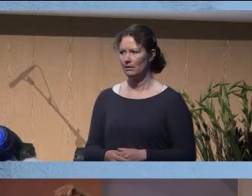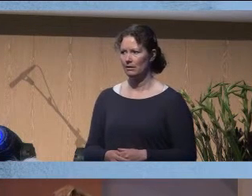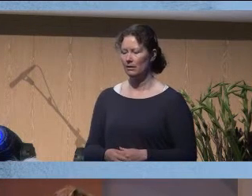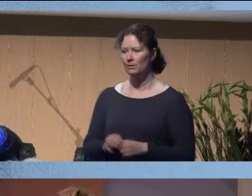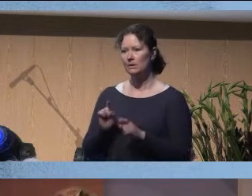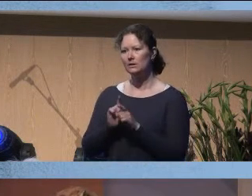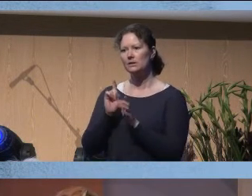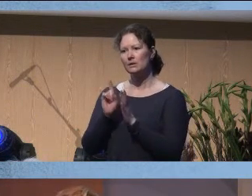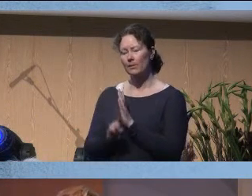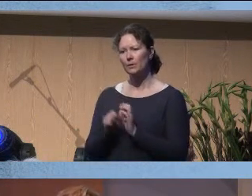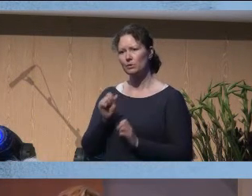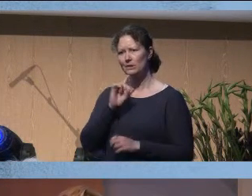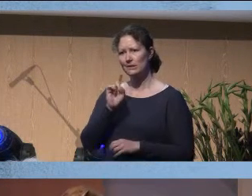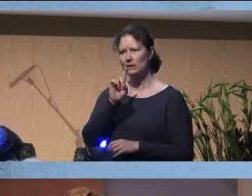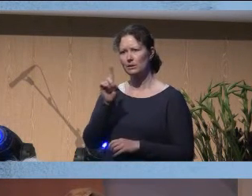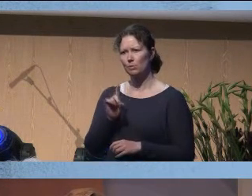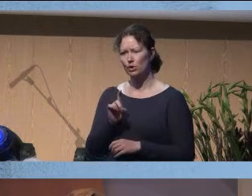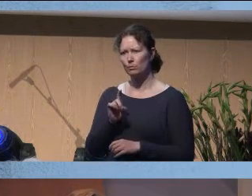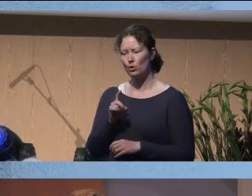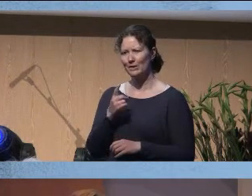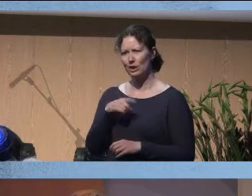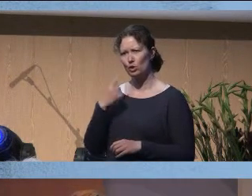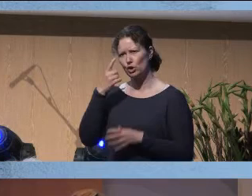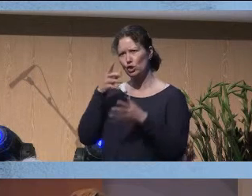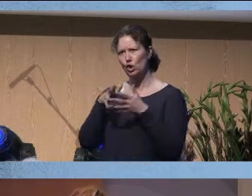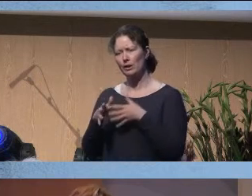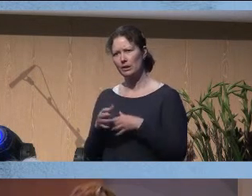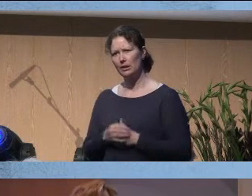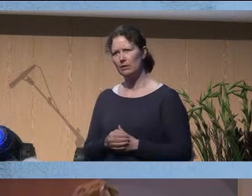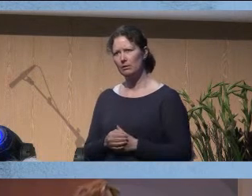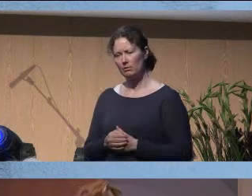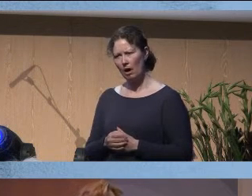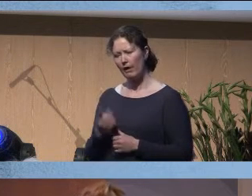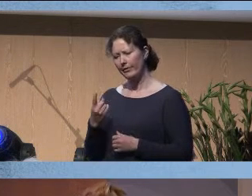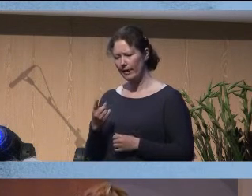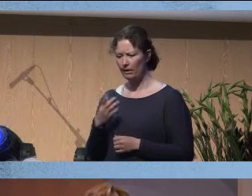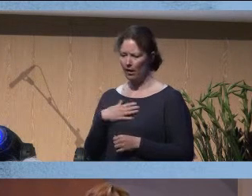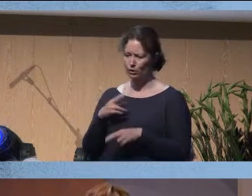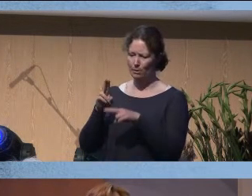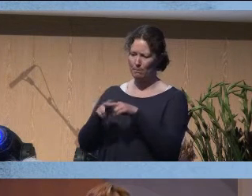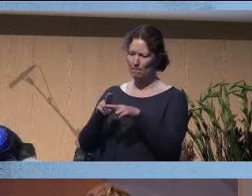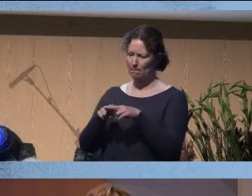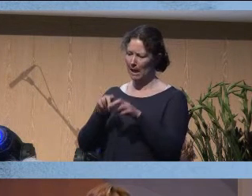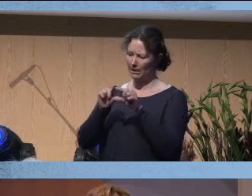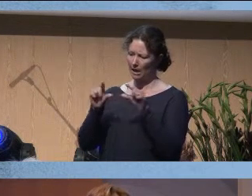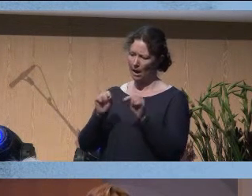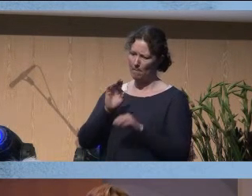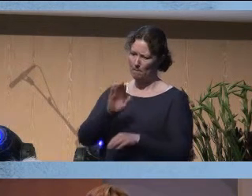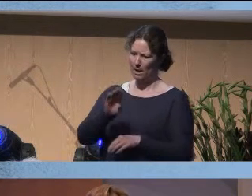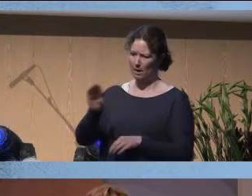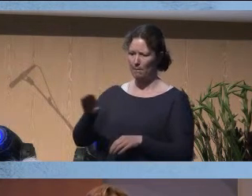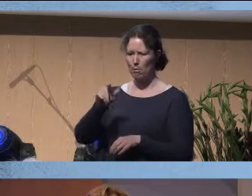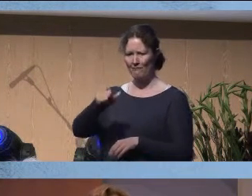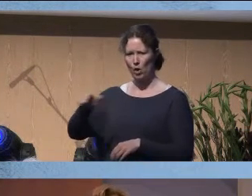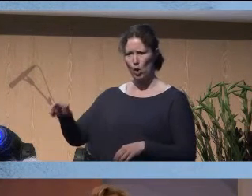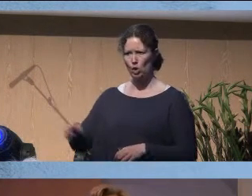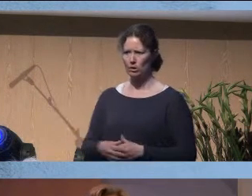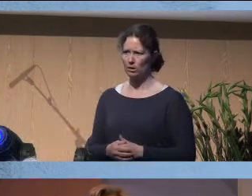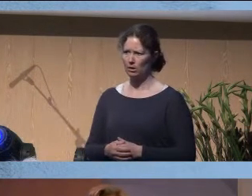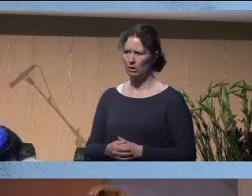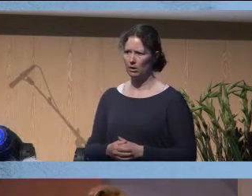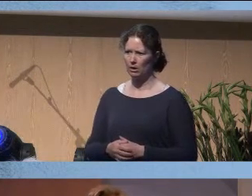Men samtidig må du stille spørsmål tilbake til oss i psykiatrien. Ja vel, dere putter jo disse merkelappene på folk.